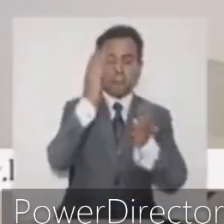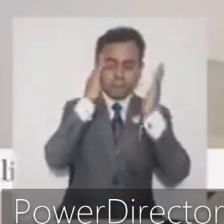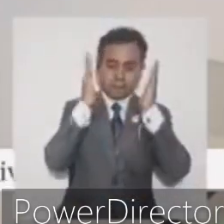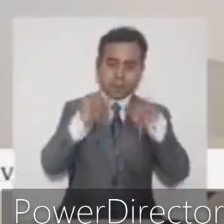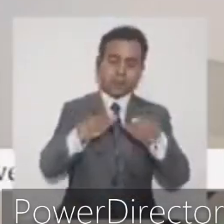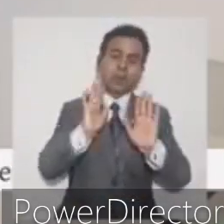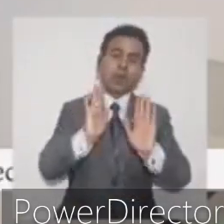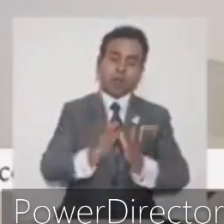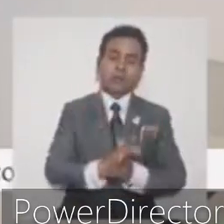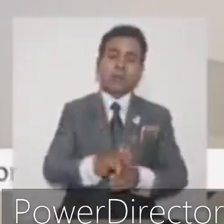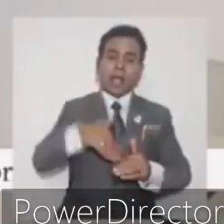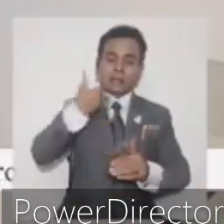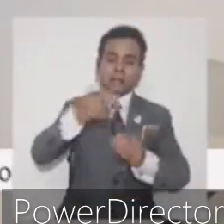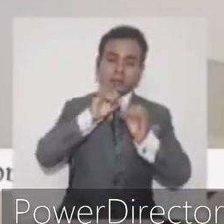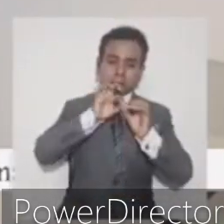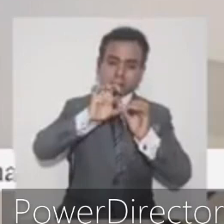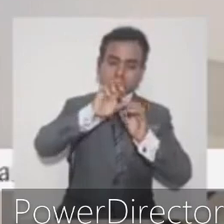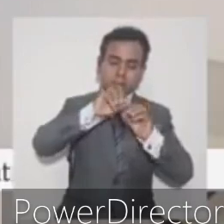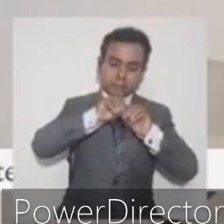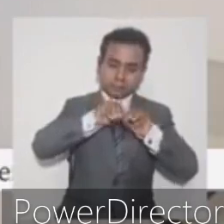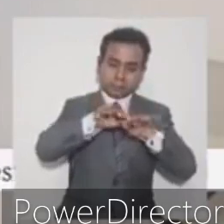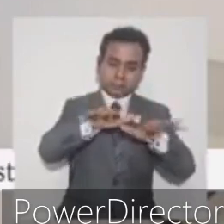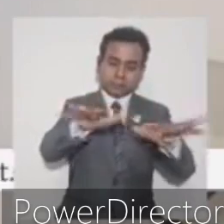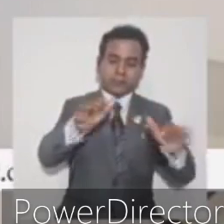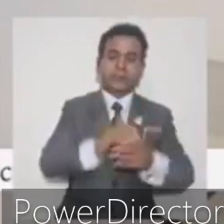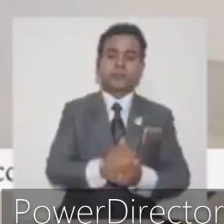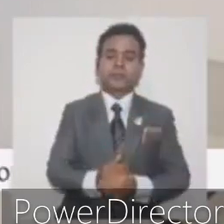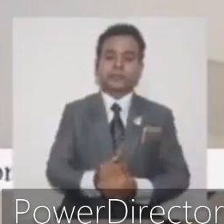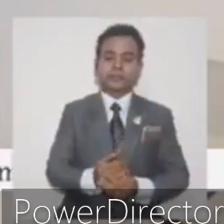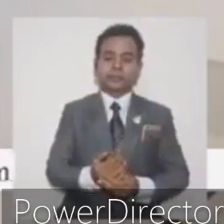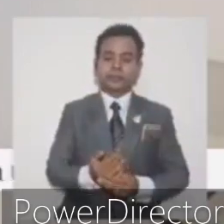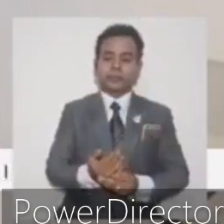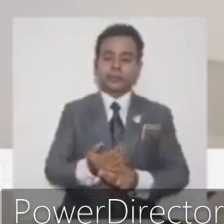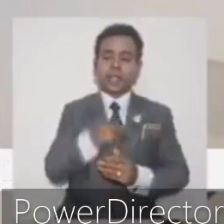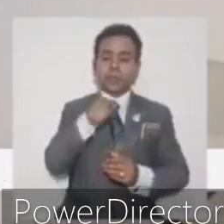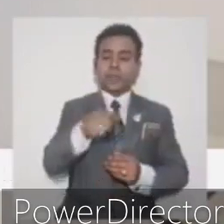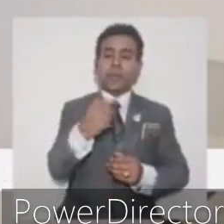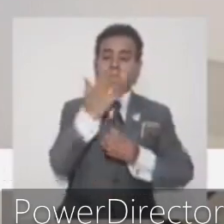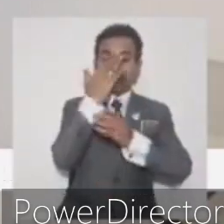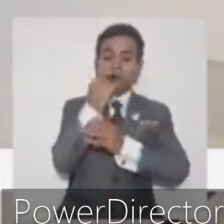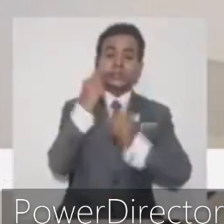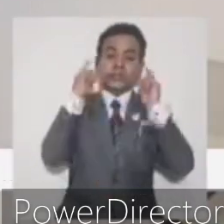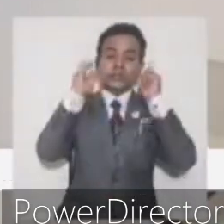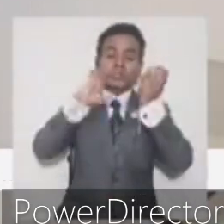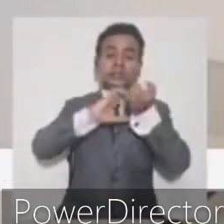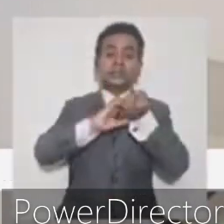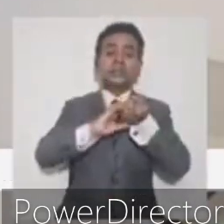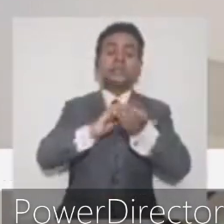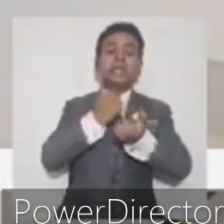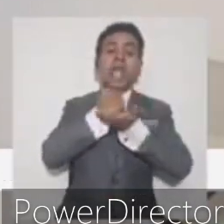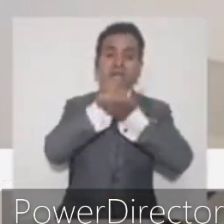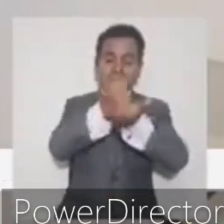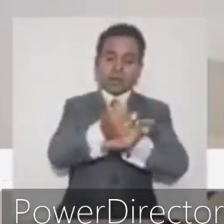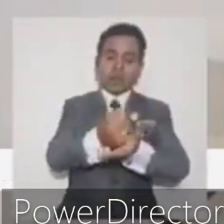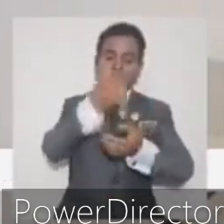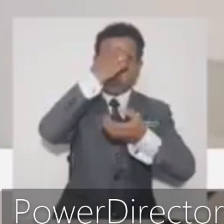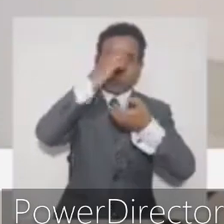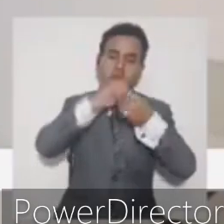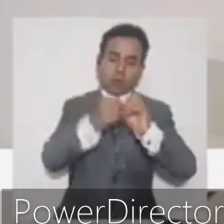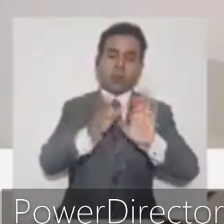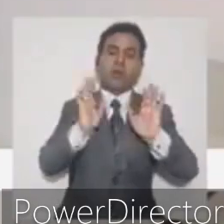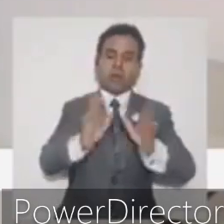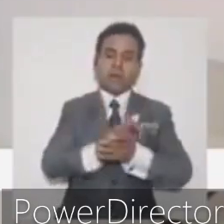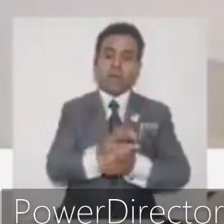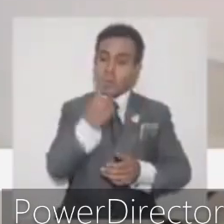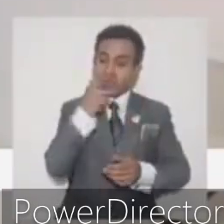ইউরোপ আমেরিকাতে দেখেন তারা চিকিৎসা দিতে যেরকম তাদের হিমশিম খেতে হচ্ছে, যে আমাদেরকে সেই পরিস্থিতিতে আমরা